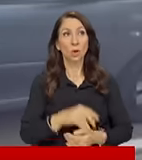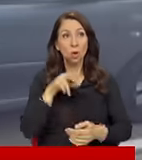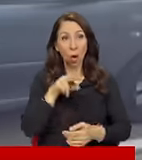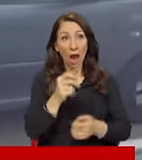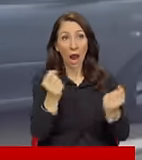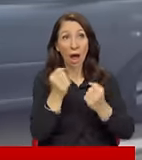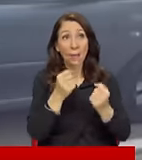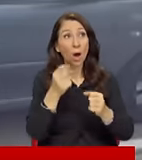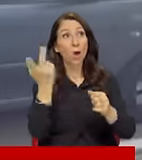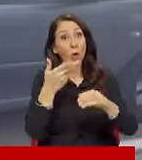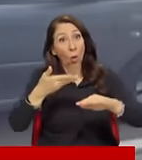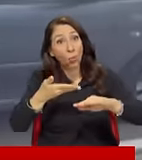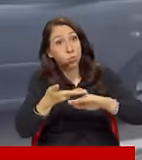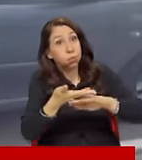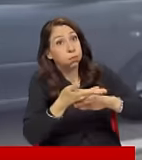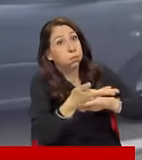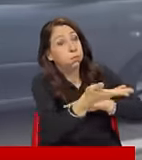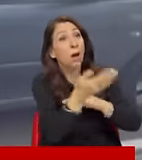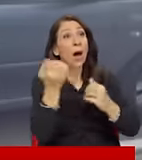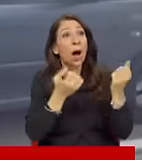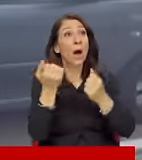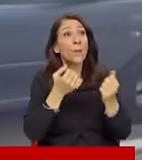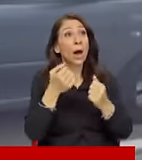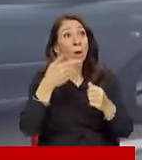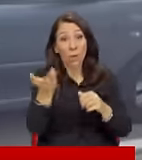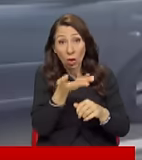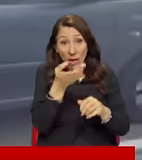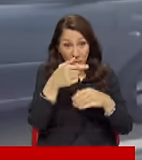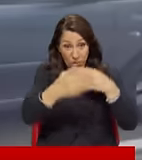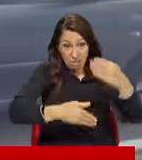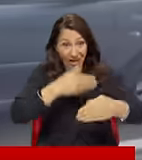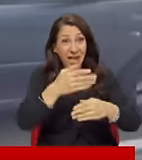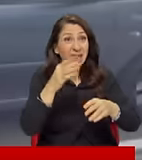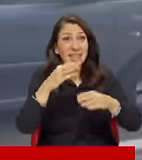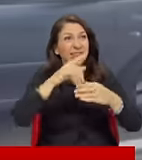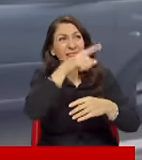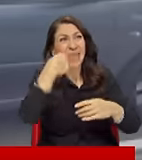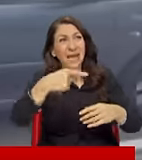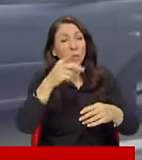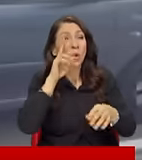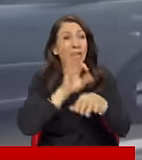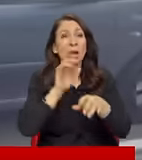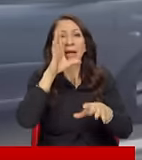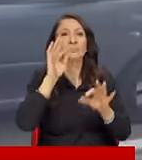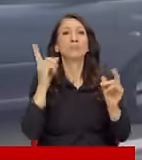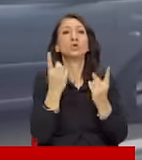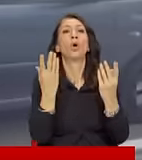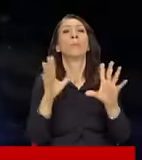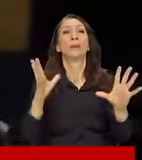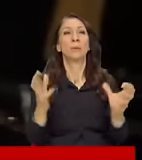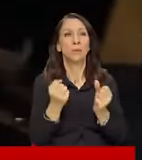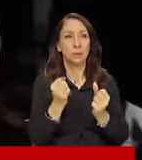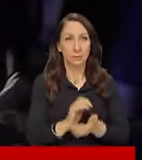Yoldaki araçlara doğru hızla ilerledi tanker. Otomobiller de yuvarlanan tankerden son anda kurtuldu. Kazada şans eseri kimseye bir şey